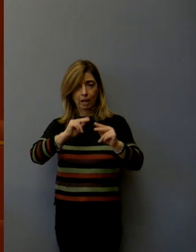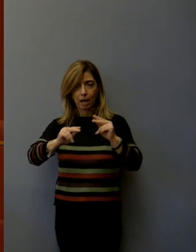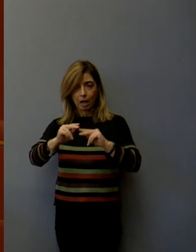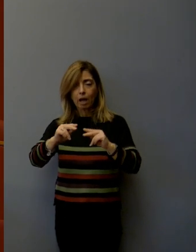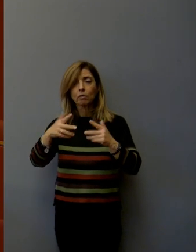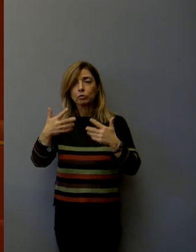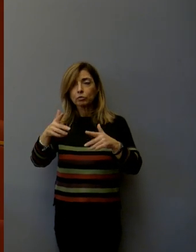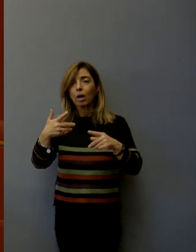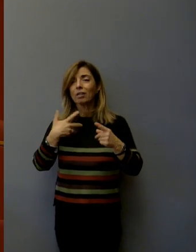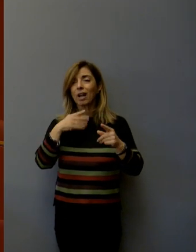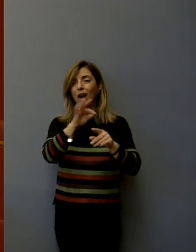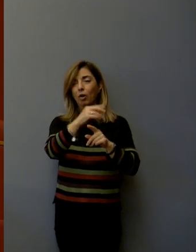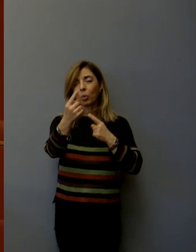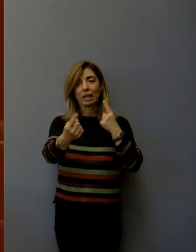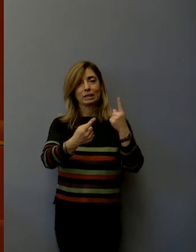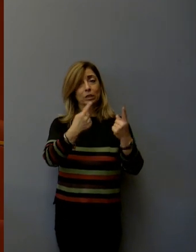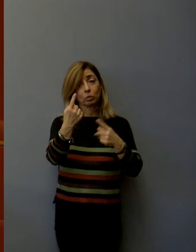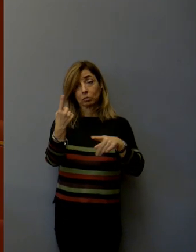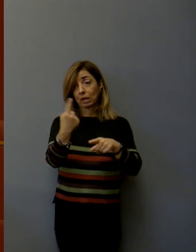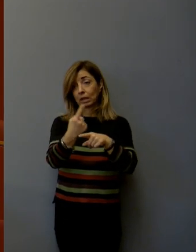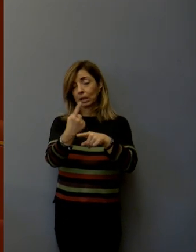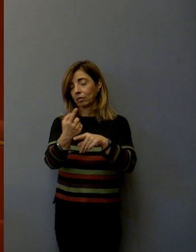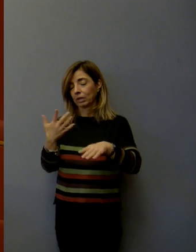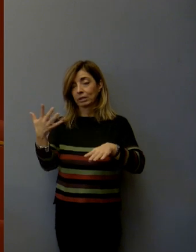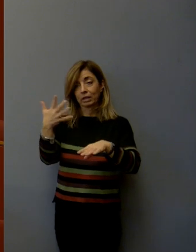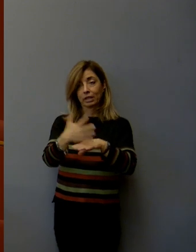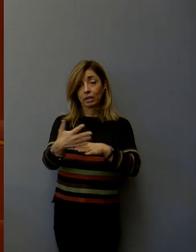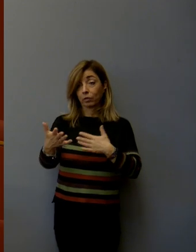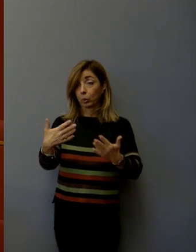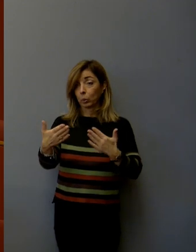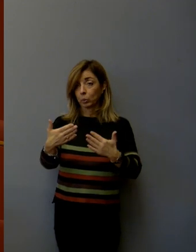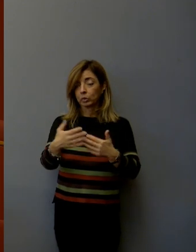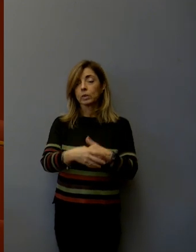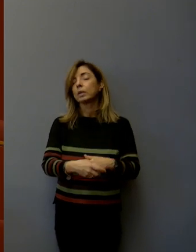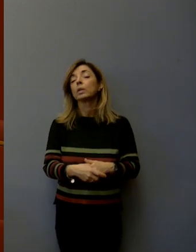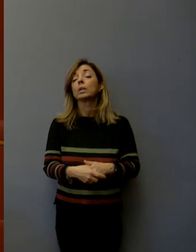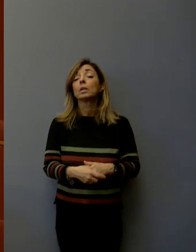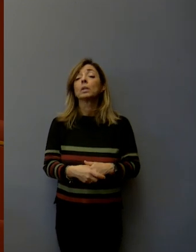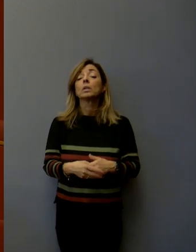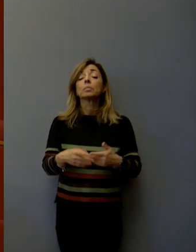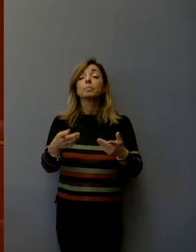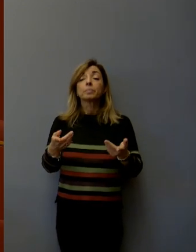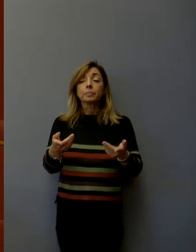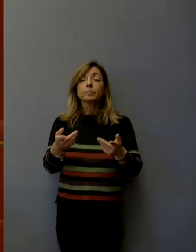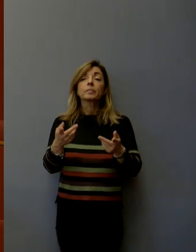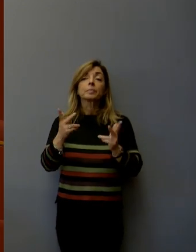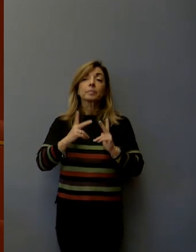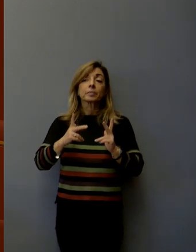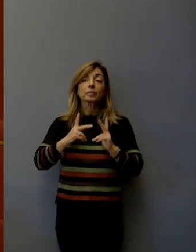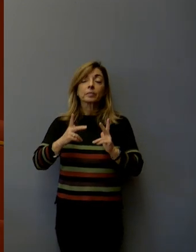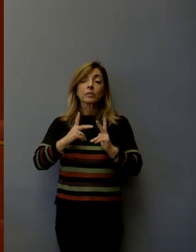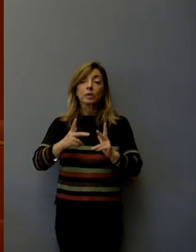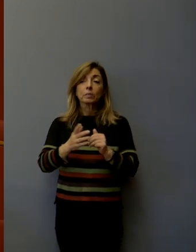Diciamo che necessiterebbero un intervento urgente questo probabilmente è uno di quei casi in cui si spera di